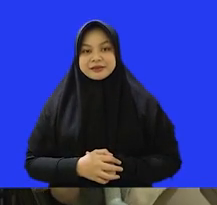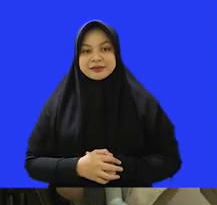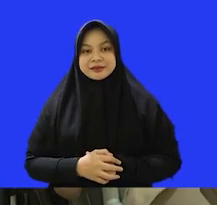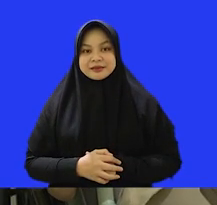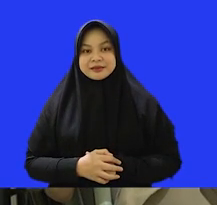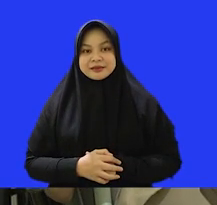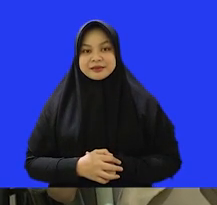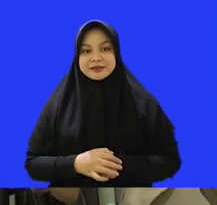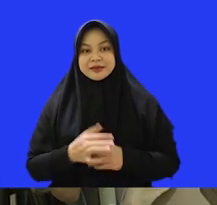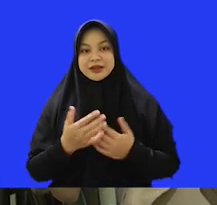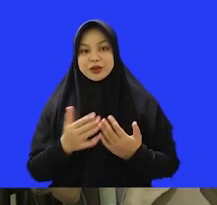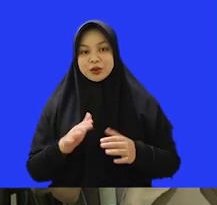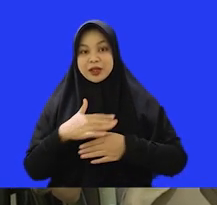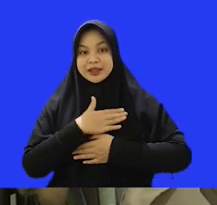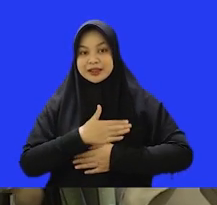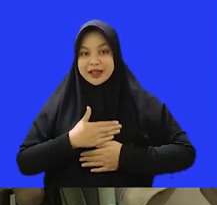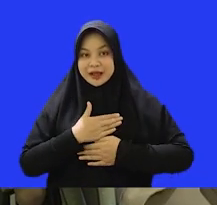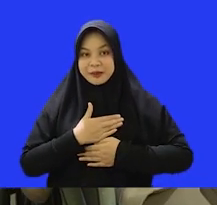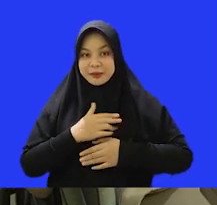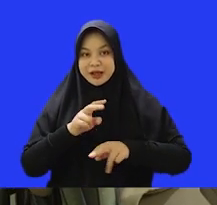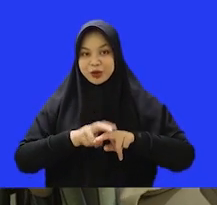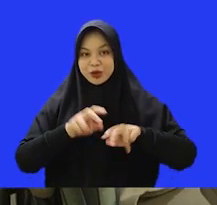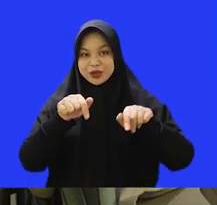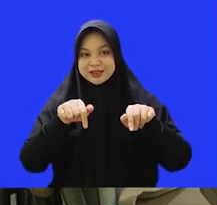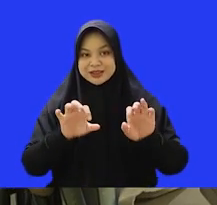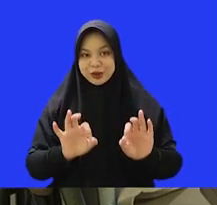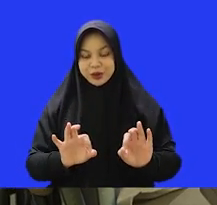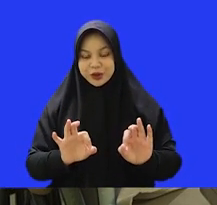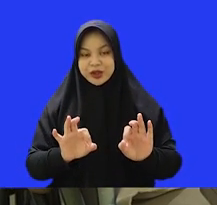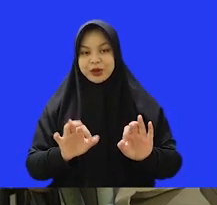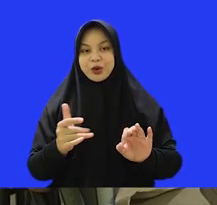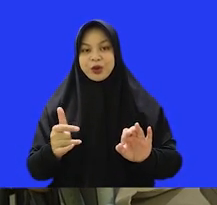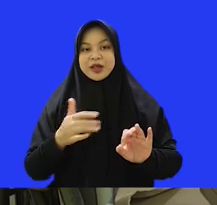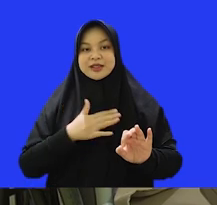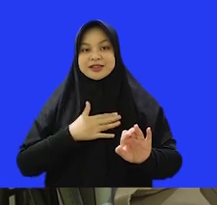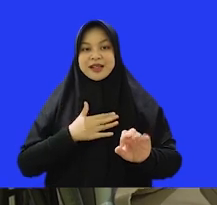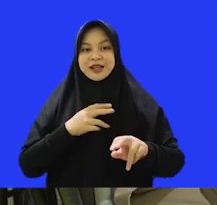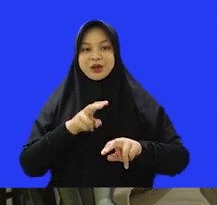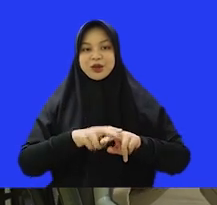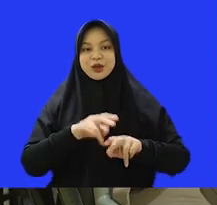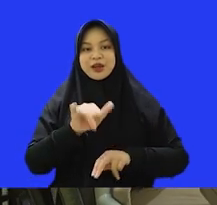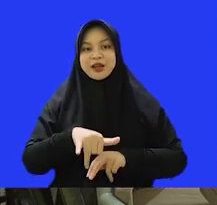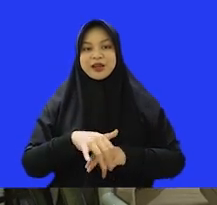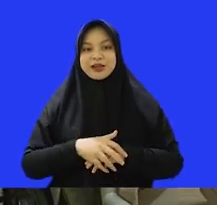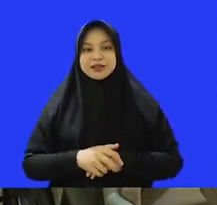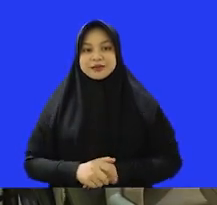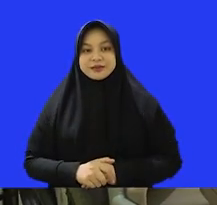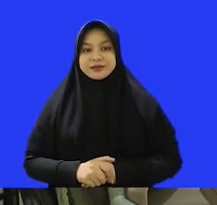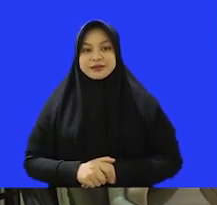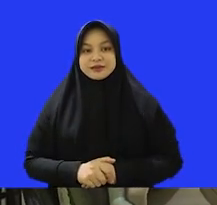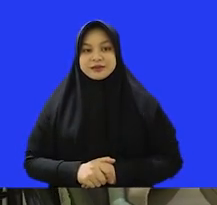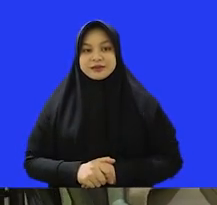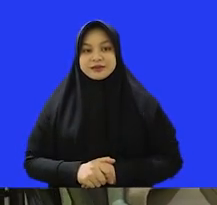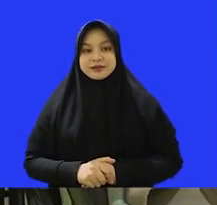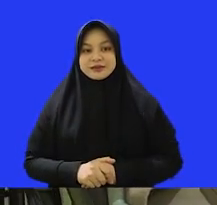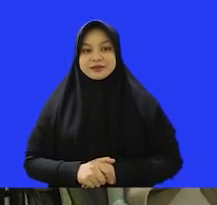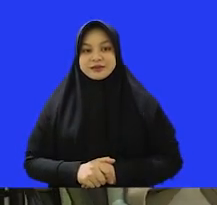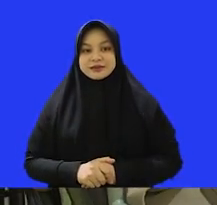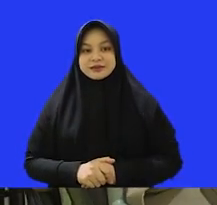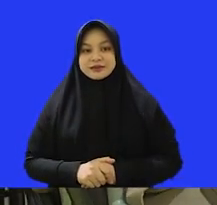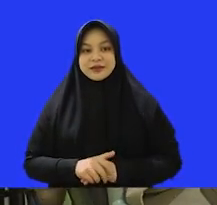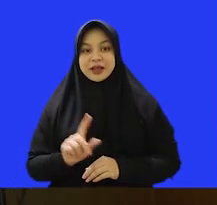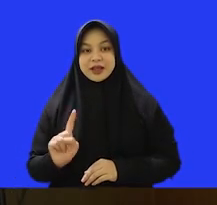Terima kasih, Pak. Ya, sudah pas? Sudah nyaman duduk sini? Sudah. Oke, saya tak duduk ya.